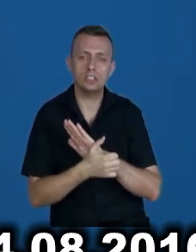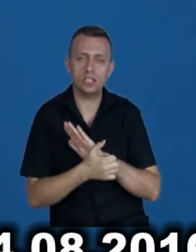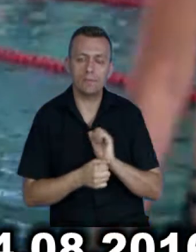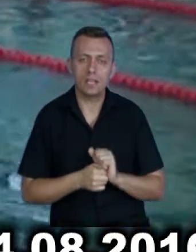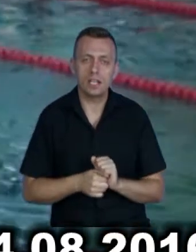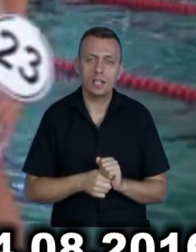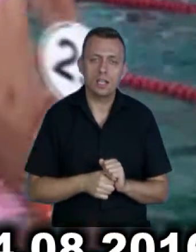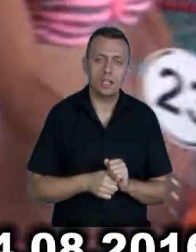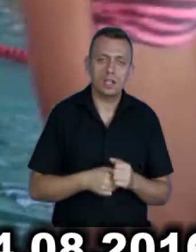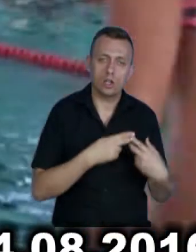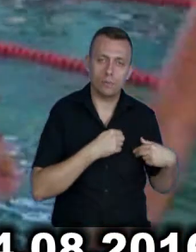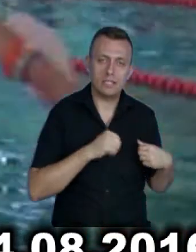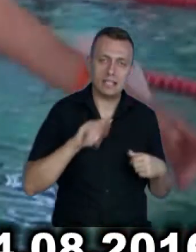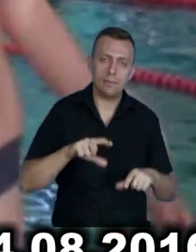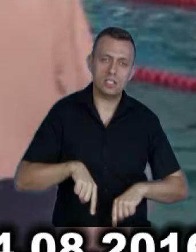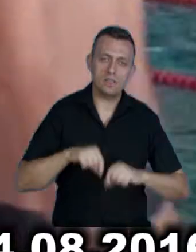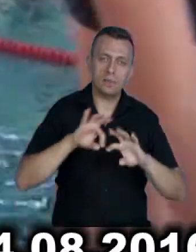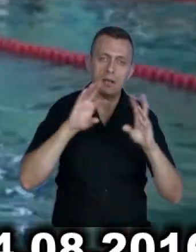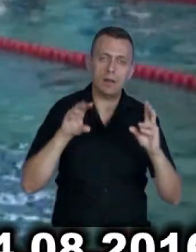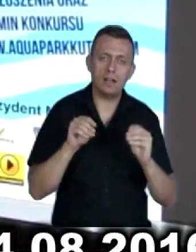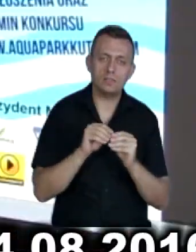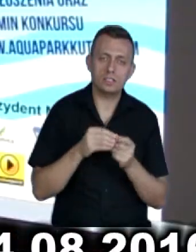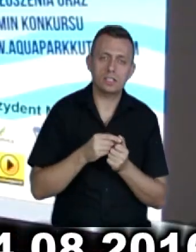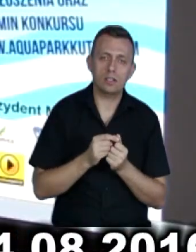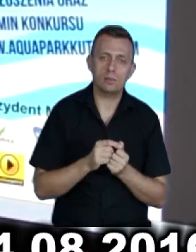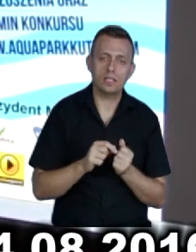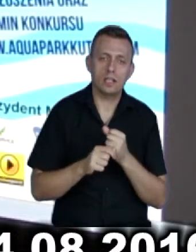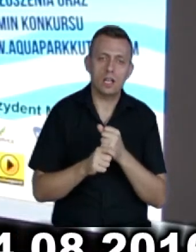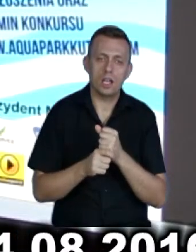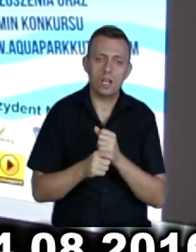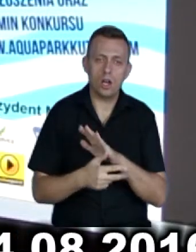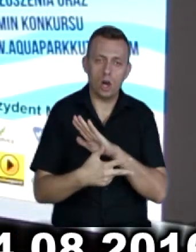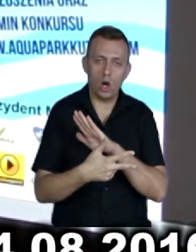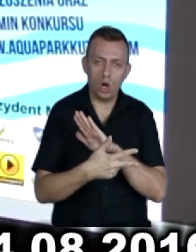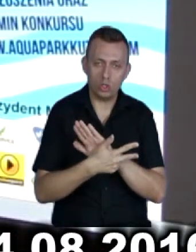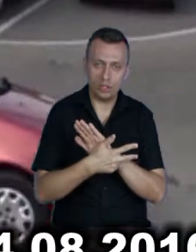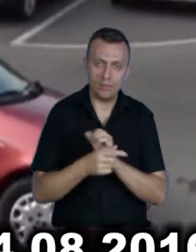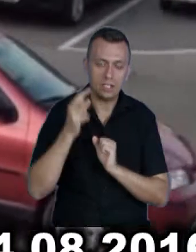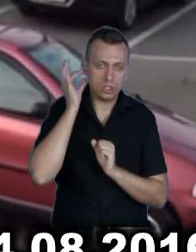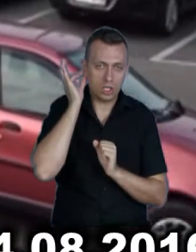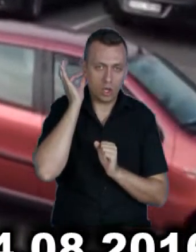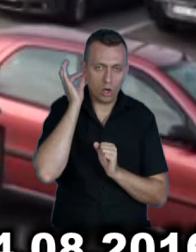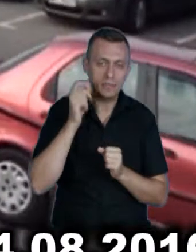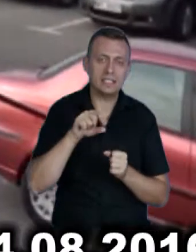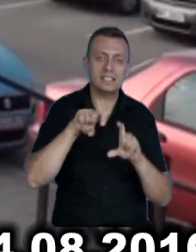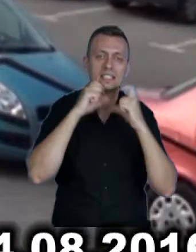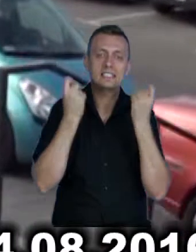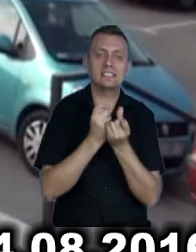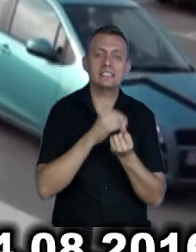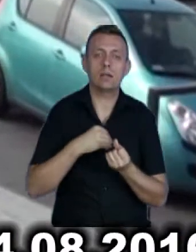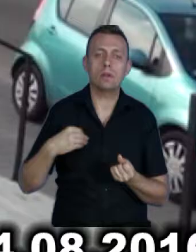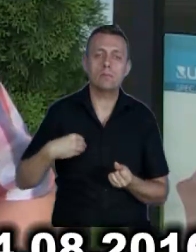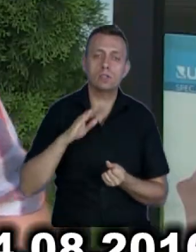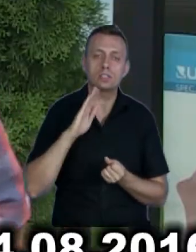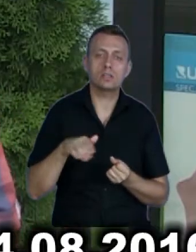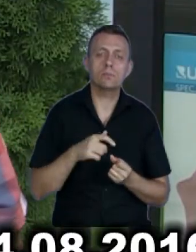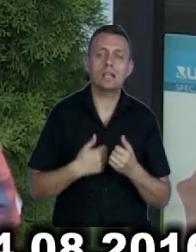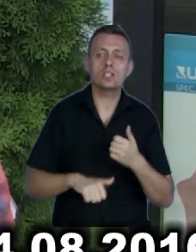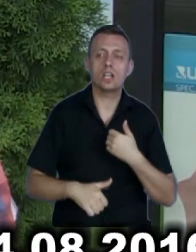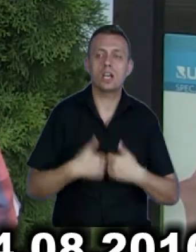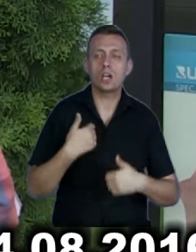te instytucje po prostu to sprawdzają. Konsekwencja zawarcia fikcyjnej umowy i nieopłacania składek w Polsce